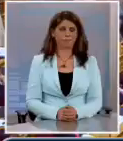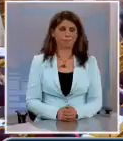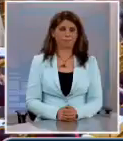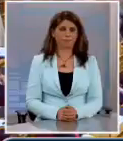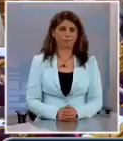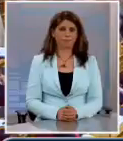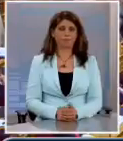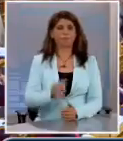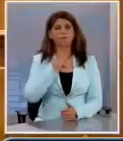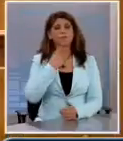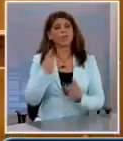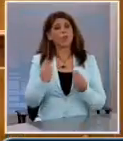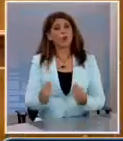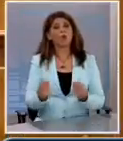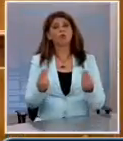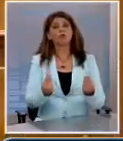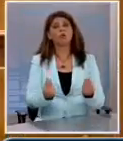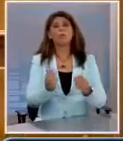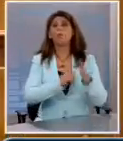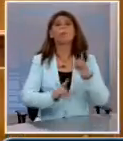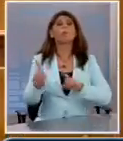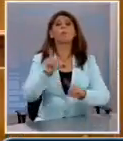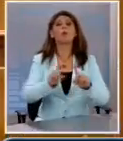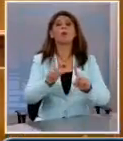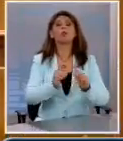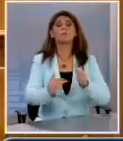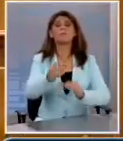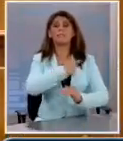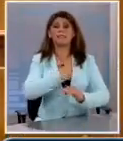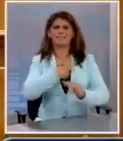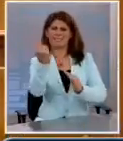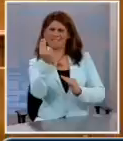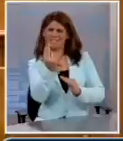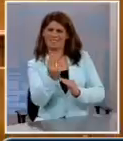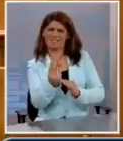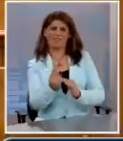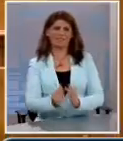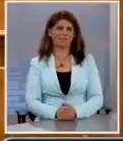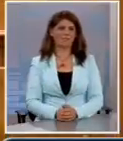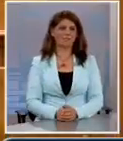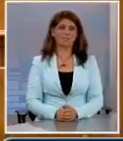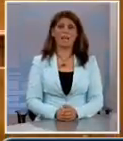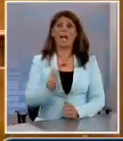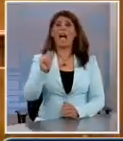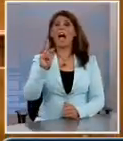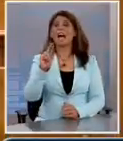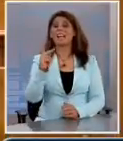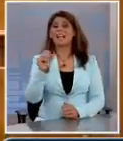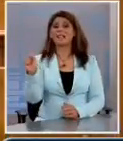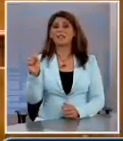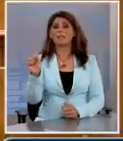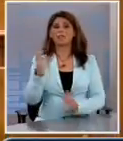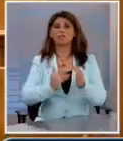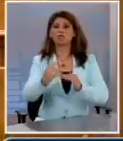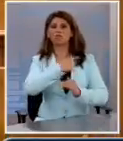Ορίζει με έναν ωραίο τρόπο τον ηγέτη. Παρακαλώ ησυχία. Γράφει, λέει μάλλον, σκιτσάρει καλύτερα, ο Αρκάς και λέει, ηγέτης